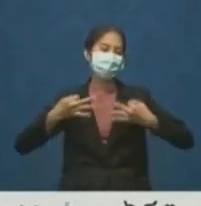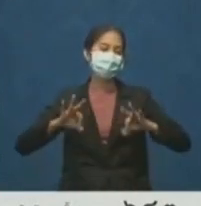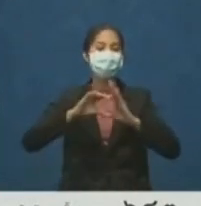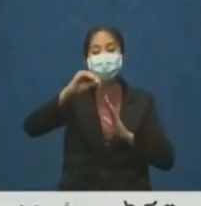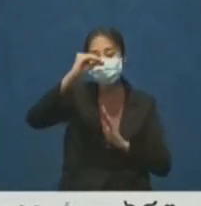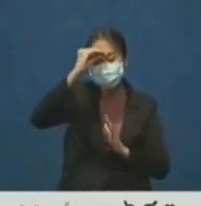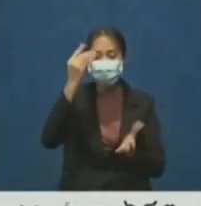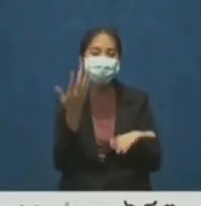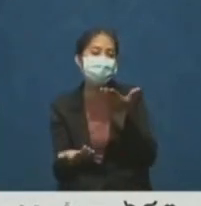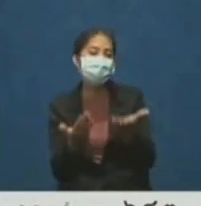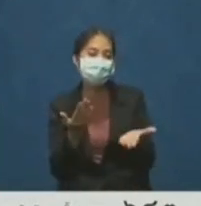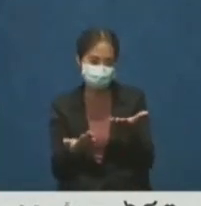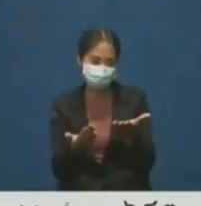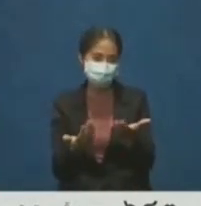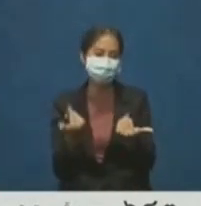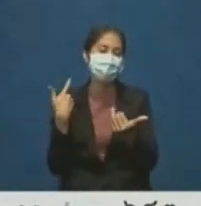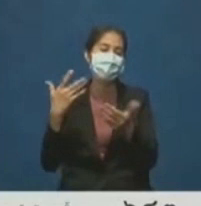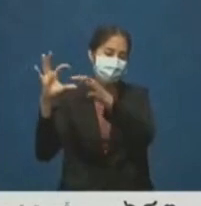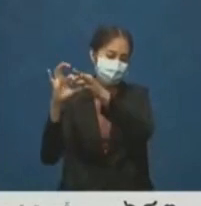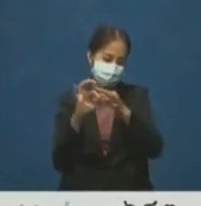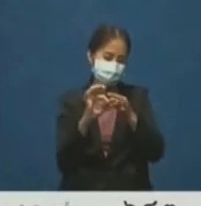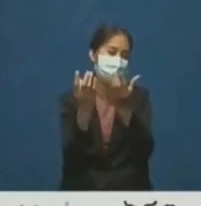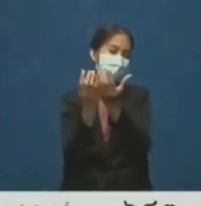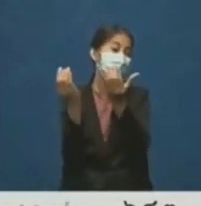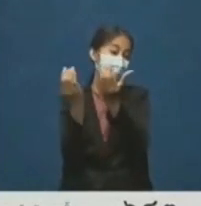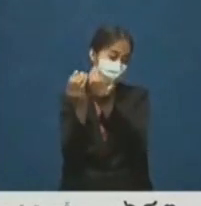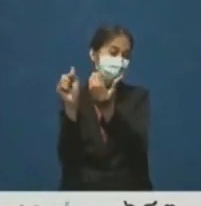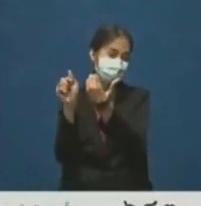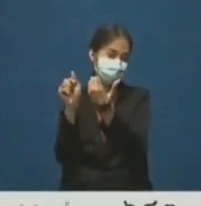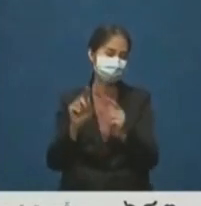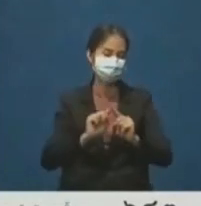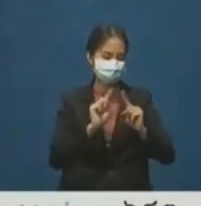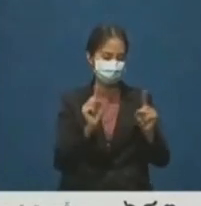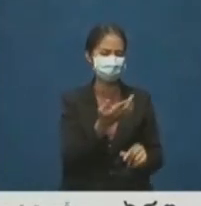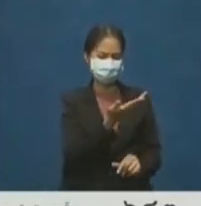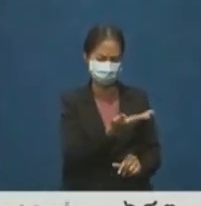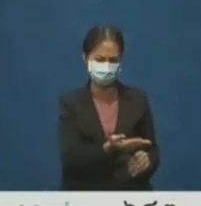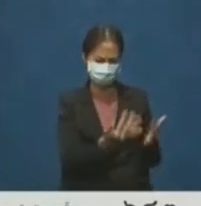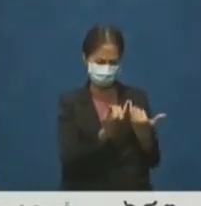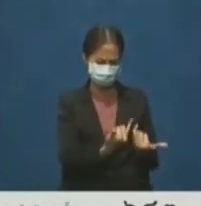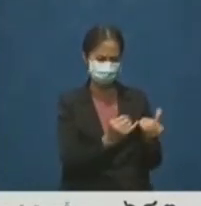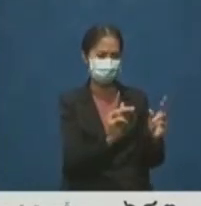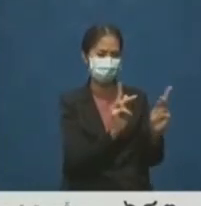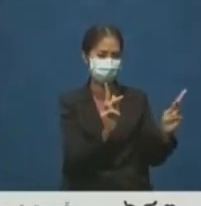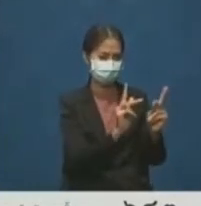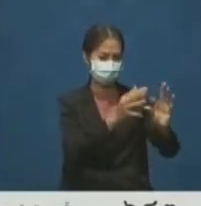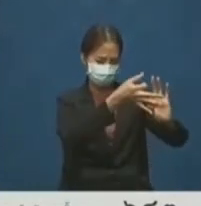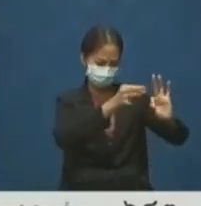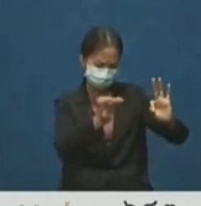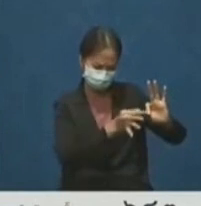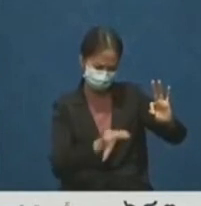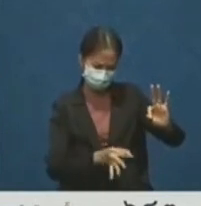สรีภาพในการศึกษาก็สอดคล้องกับรัฐธรรมนูญแต่พอกรรมาธิการเนี่ยพอม